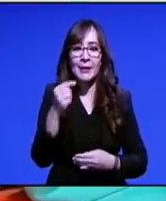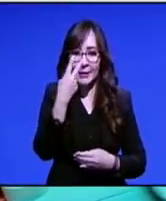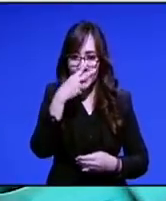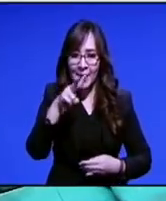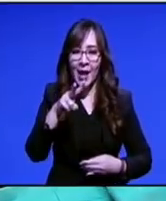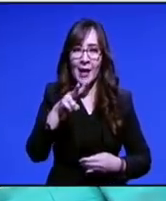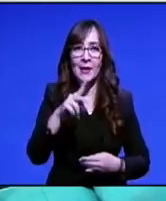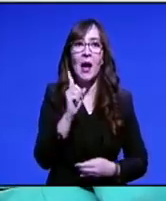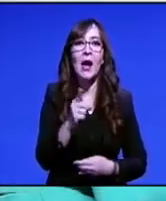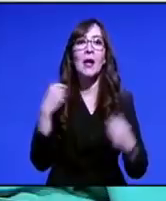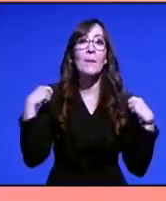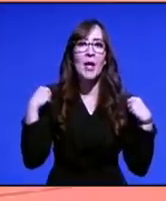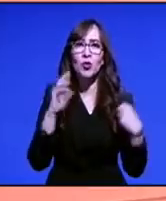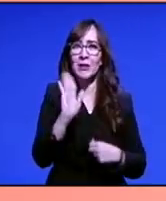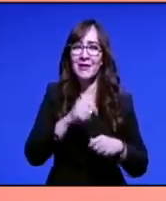rusak.